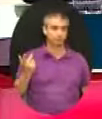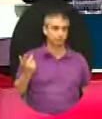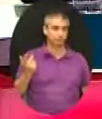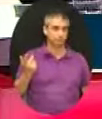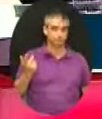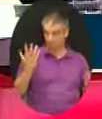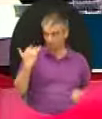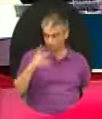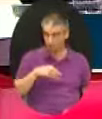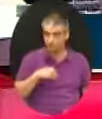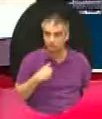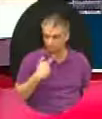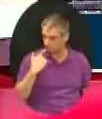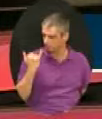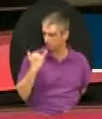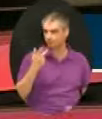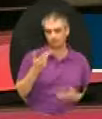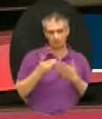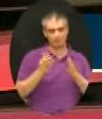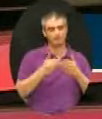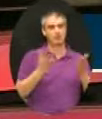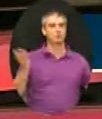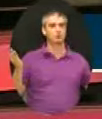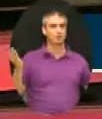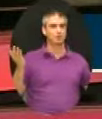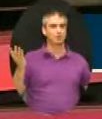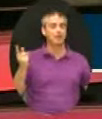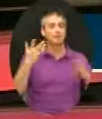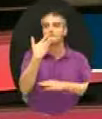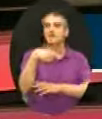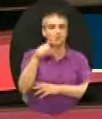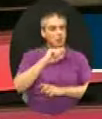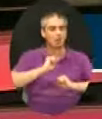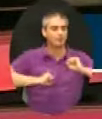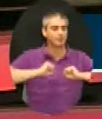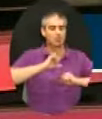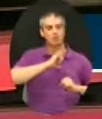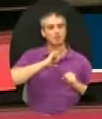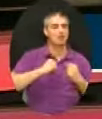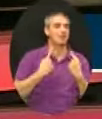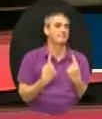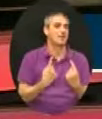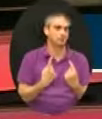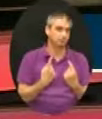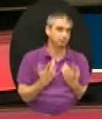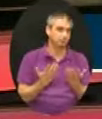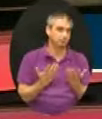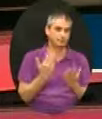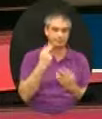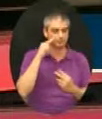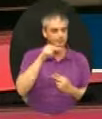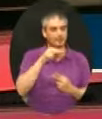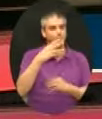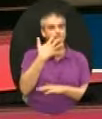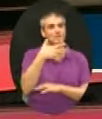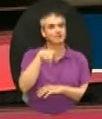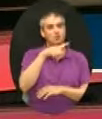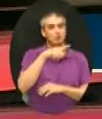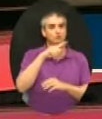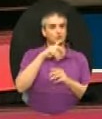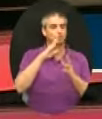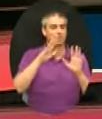לו. נכון? מסכים איתי? בוודאי שנפתחו. בין היתר, המדינות לא מתנהגות לבד, כשמסתכלים נגיד על מדינות מה שנקרא